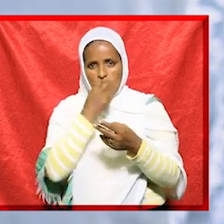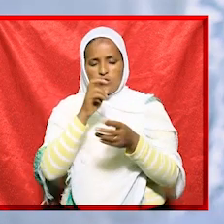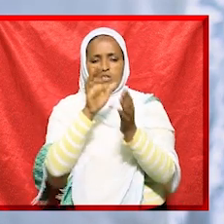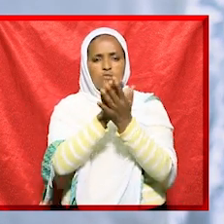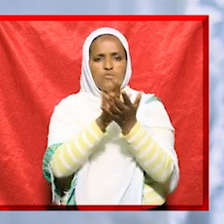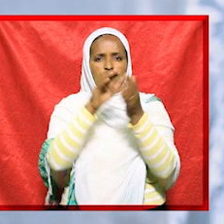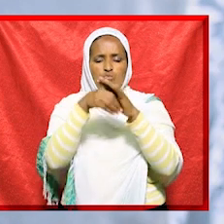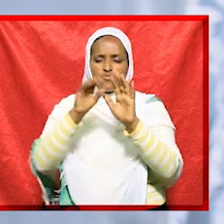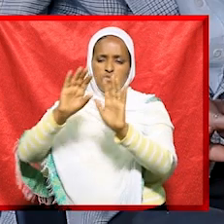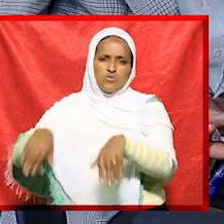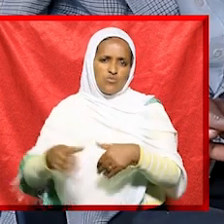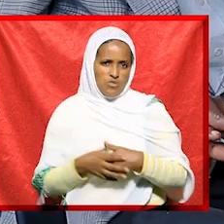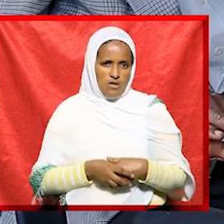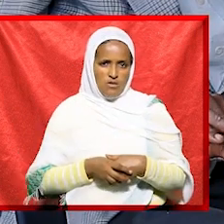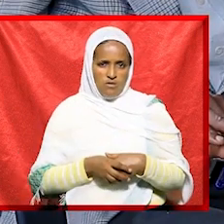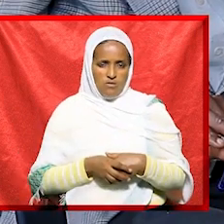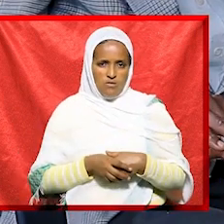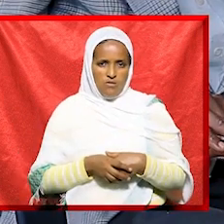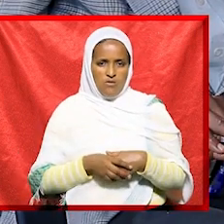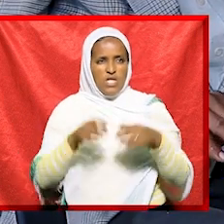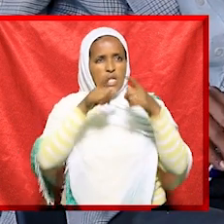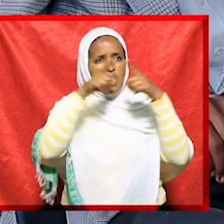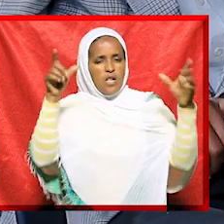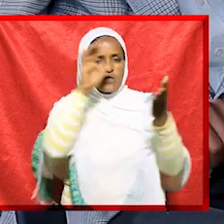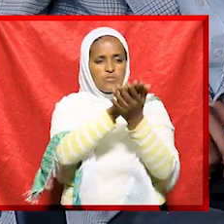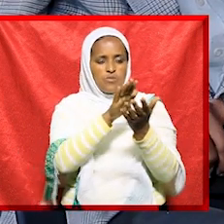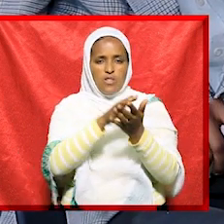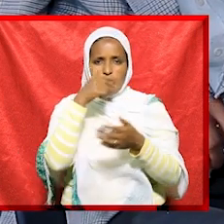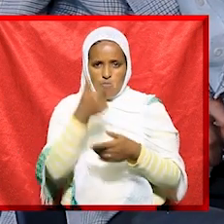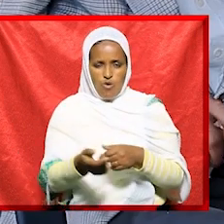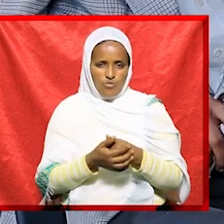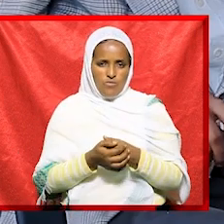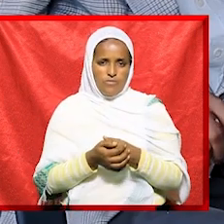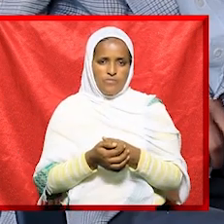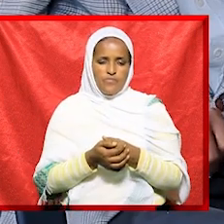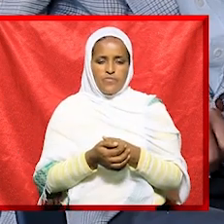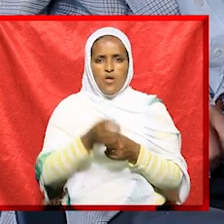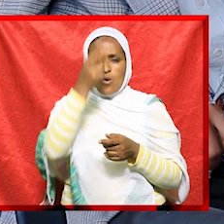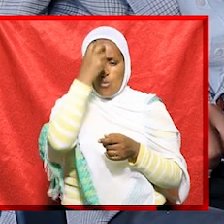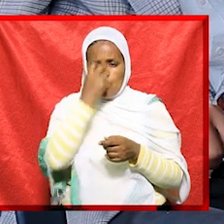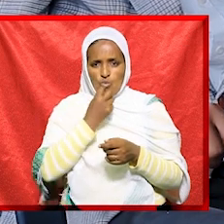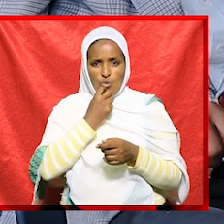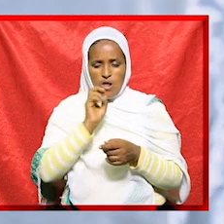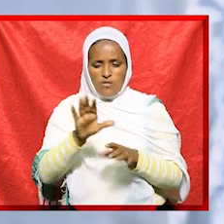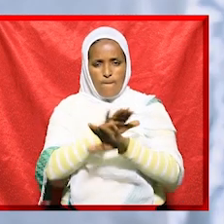የሚሰጥቶ የሚሰጥ ወላጅ ነው ትምህርት ቤቶቹም ትተውታል ሆነ ለመናገር ትልልቅ ትምህርት ቤቶች የሚባሉት